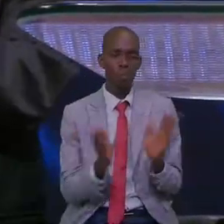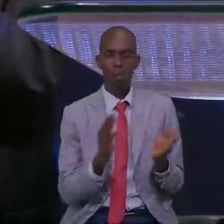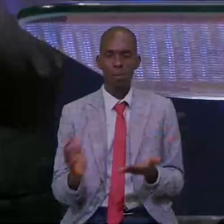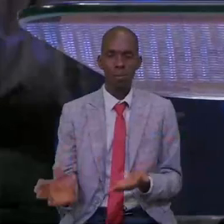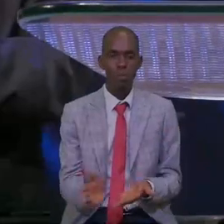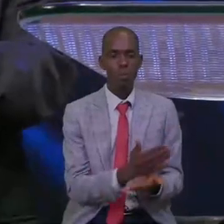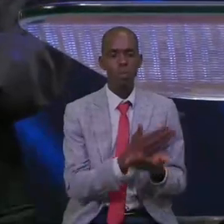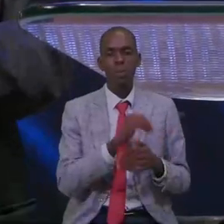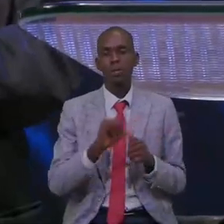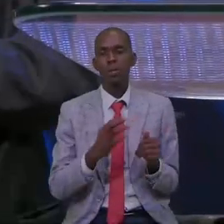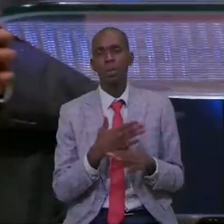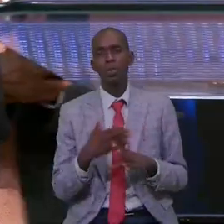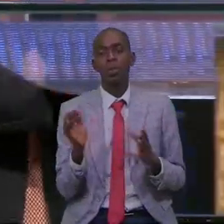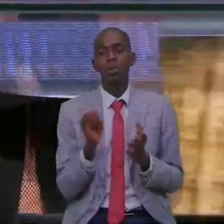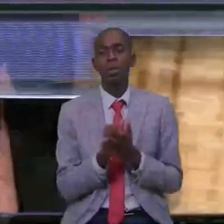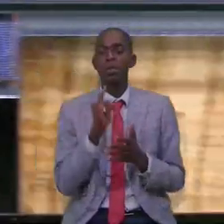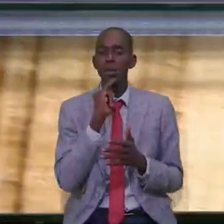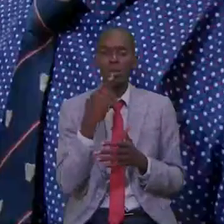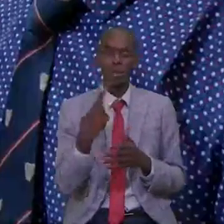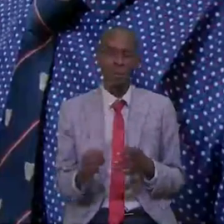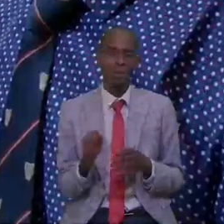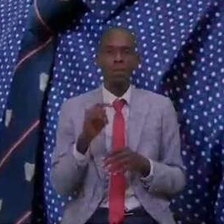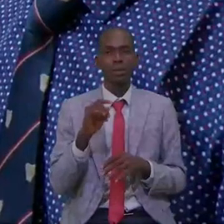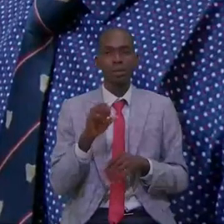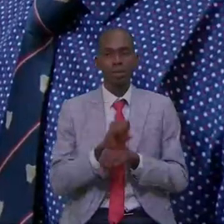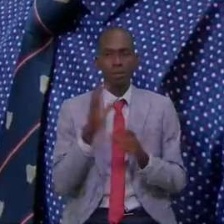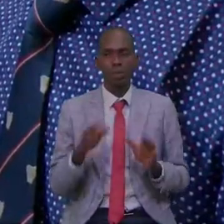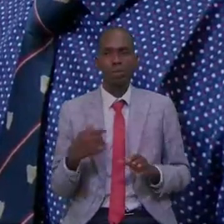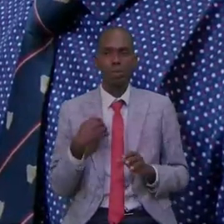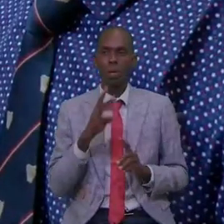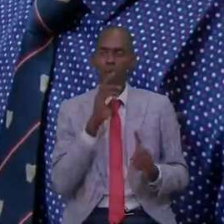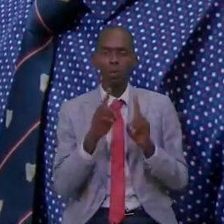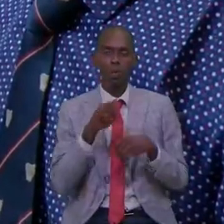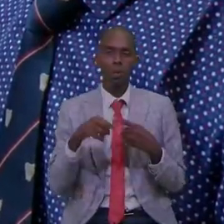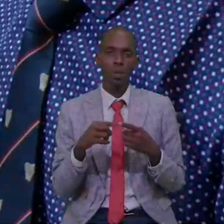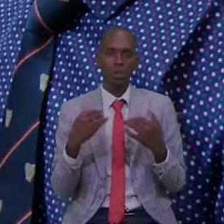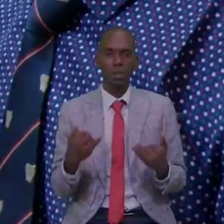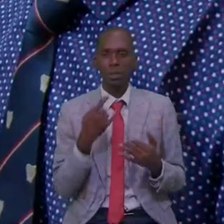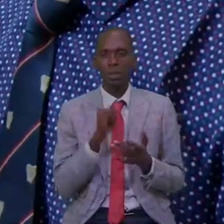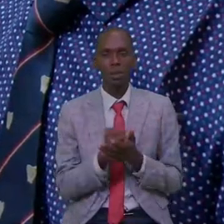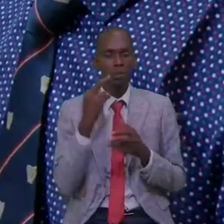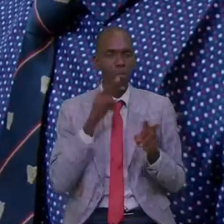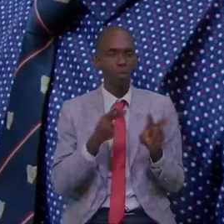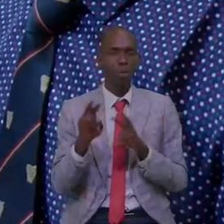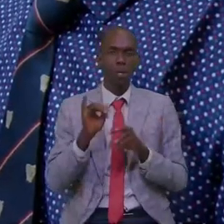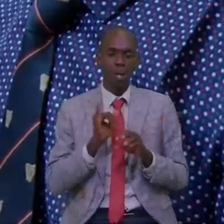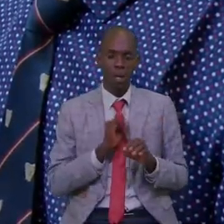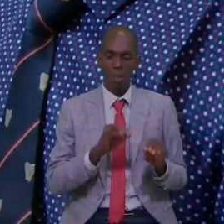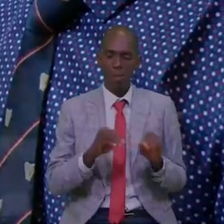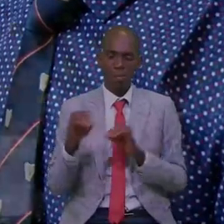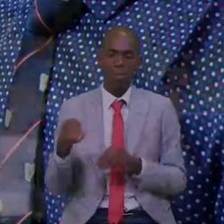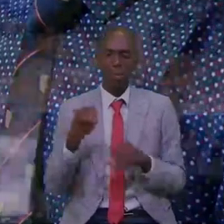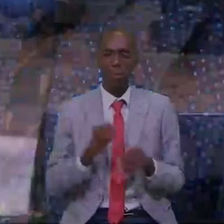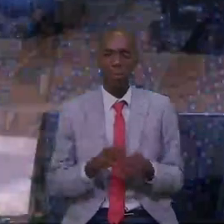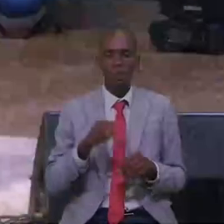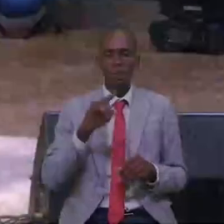tous. C'est la pierre dont nous parlons maintenant. Et c'est dit que c'est pourquoi ainsi parle le Seigneur. Voici, j'ai mis pour